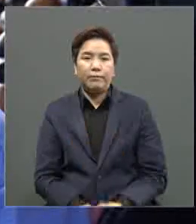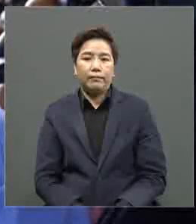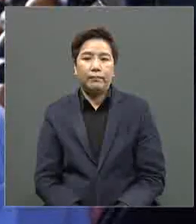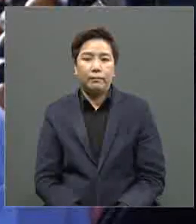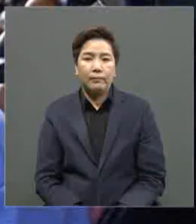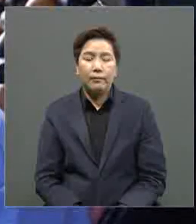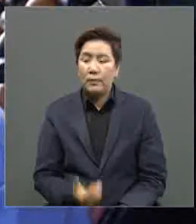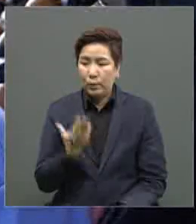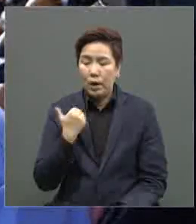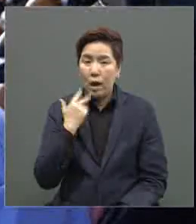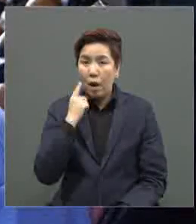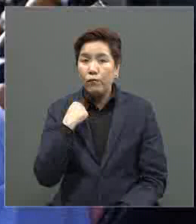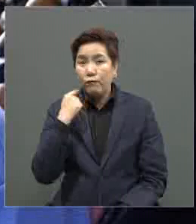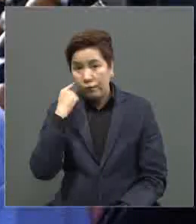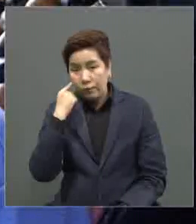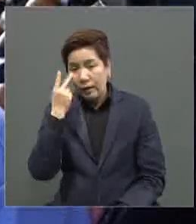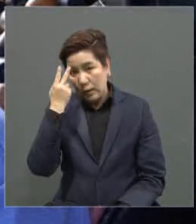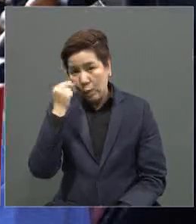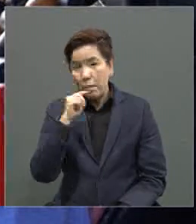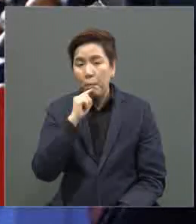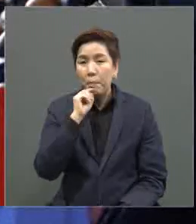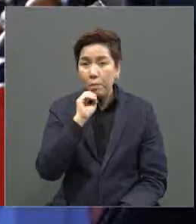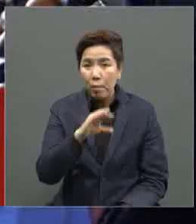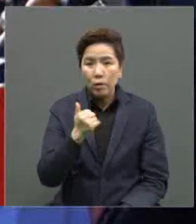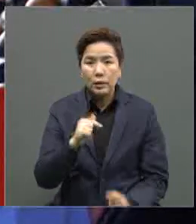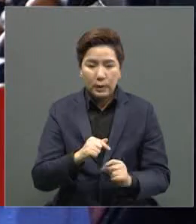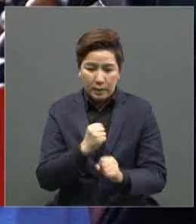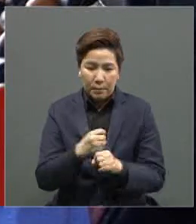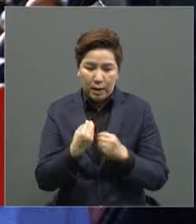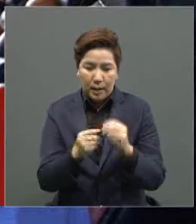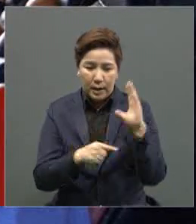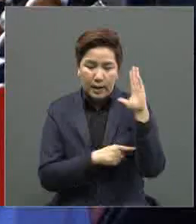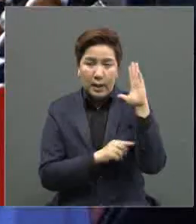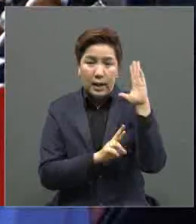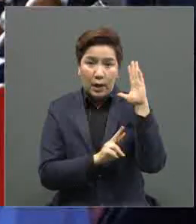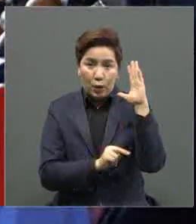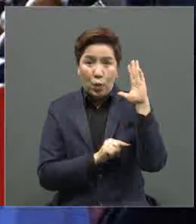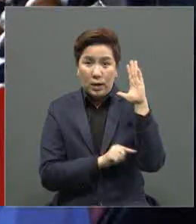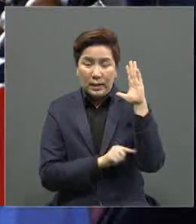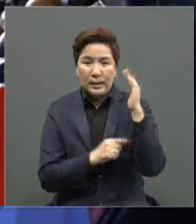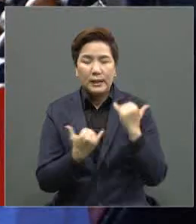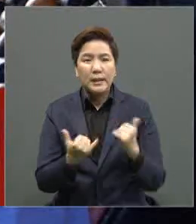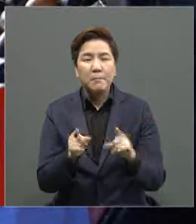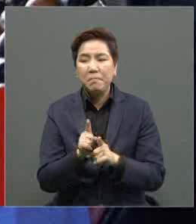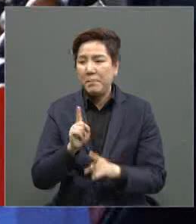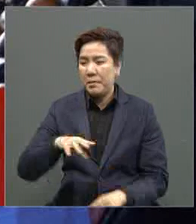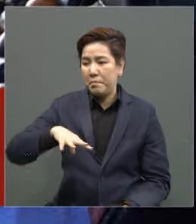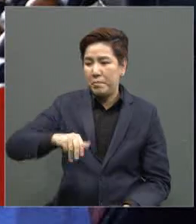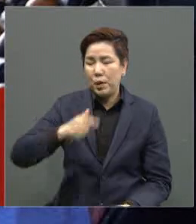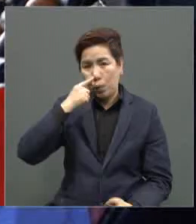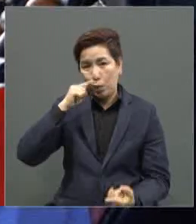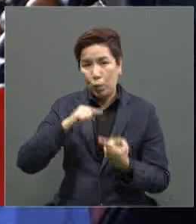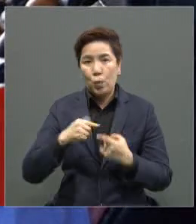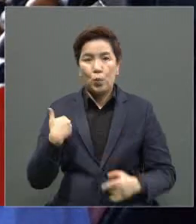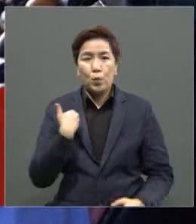ก็เมื่อกี้ก็ได้ฟังข่าวคือนายกเขาบอกว่าคือจะส่งเสริมให้ระนองนี่เป็นคือเมืองสุขภาพ